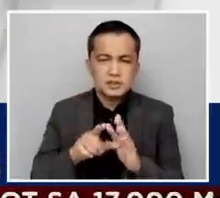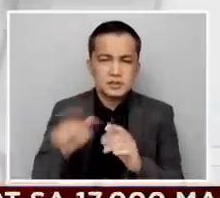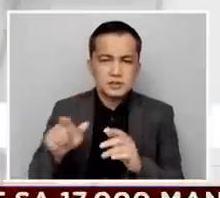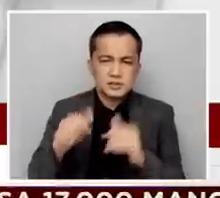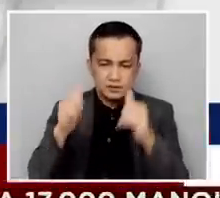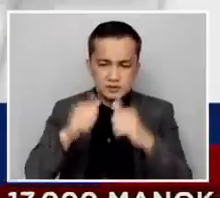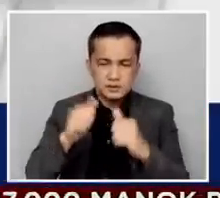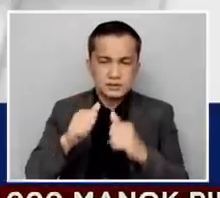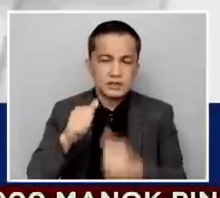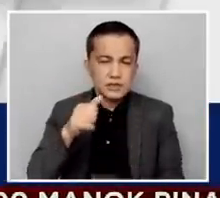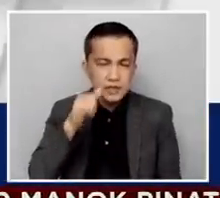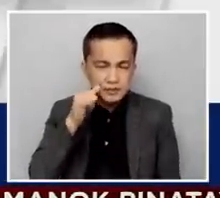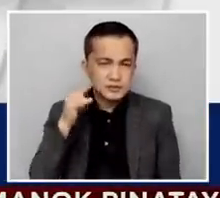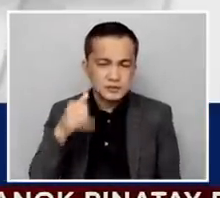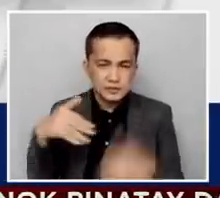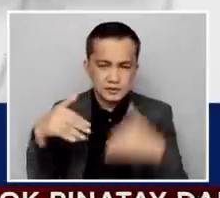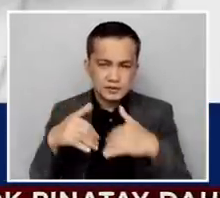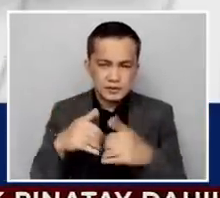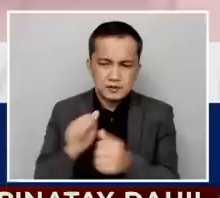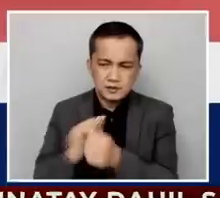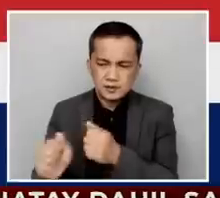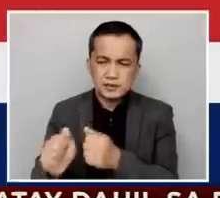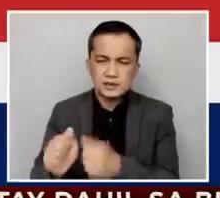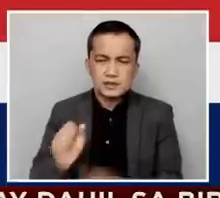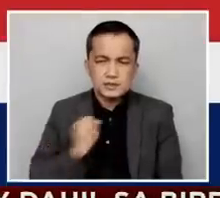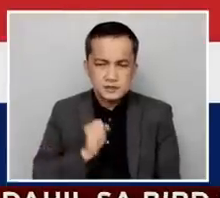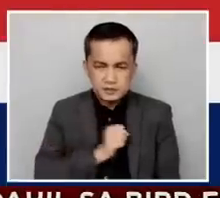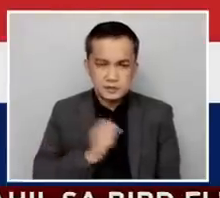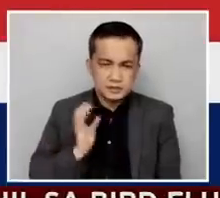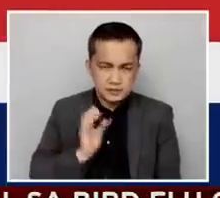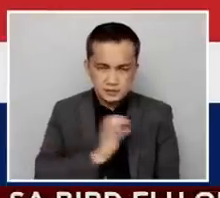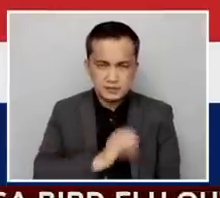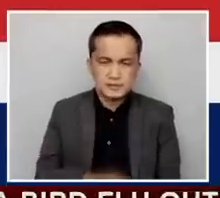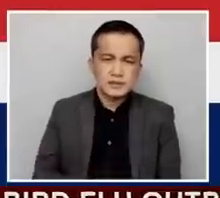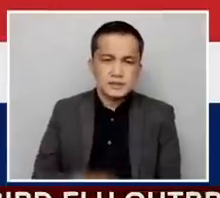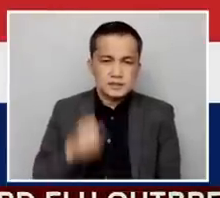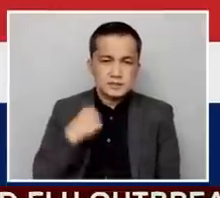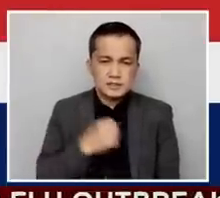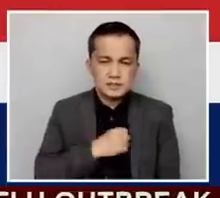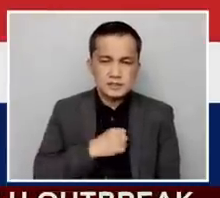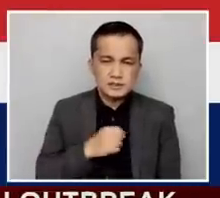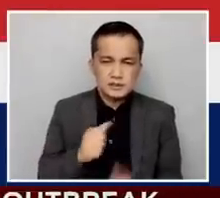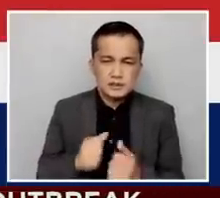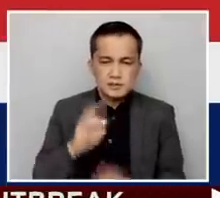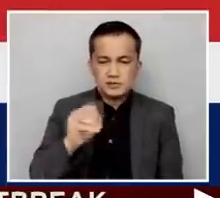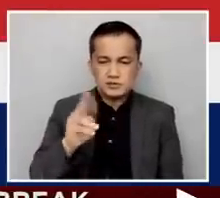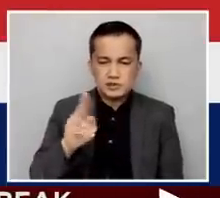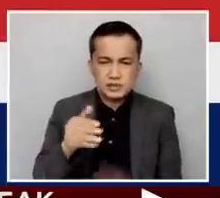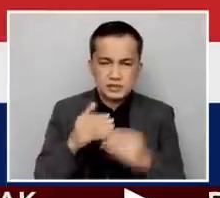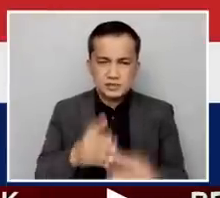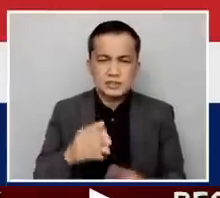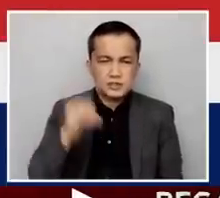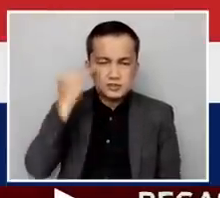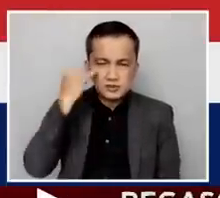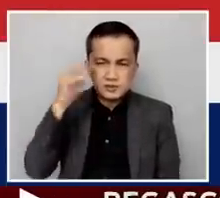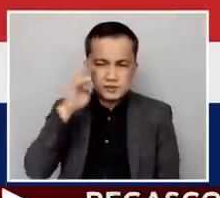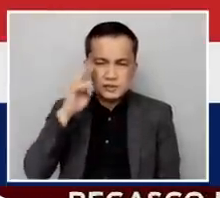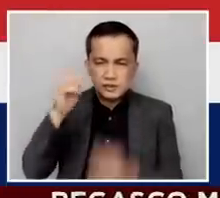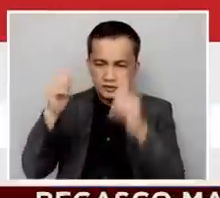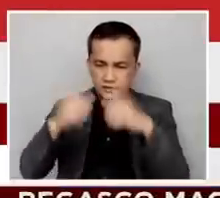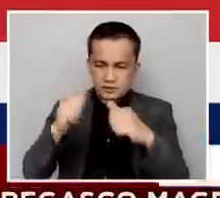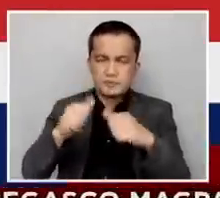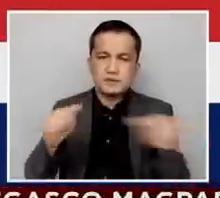kahapon na unahing ipasa ng Kamara at Senado. Si Senate Majority Leader Joel Villanueva, inayunan din ang sinabi ng